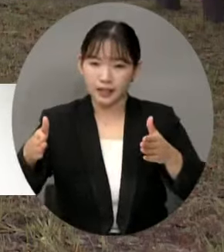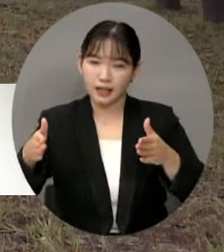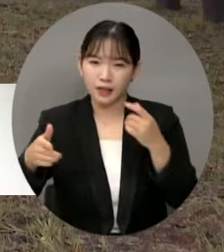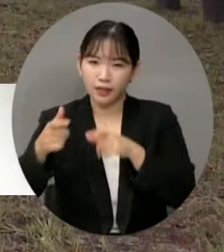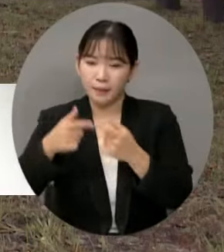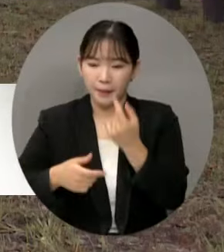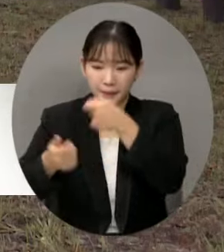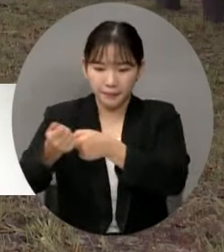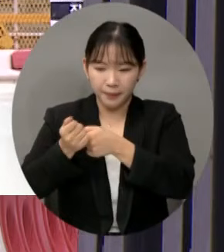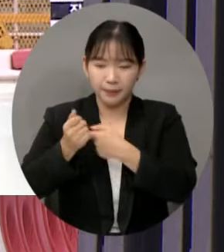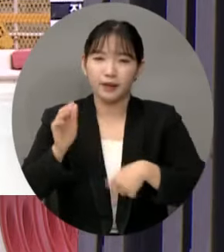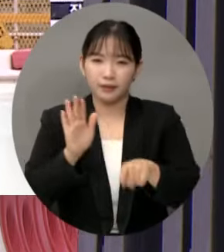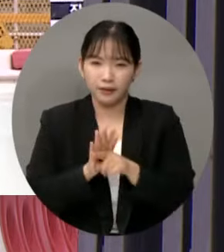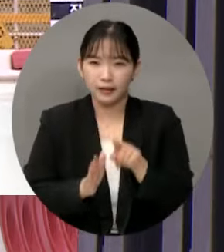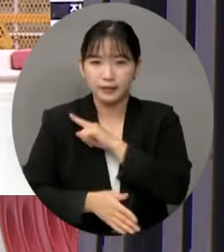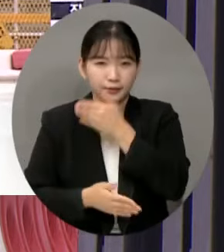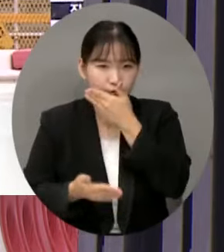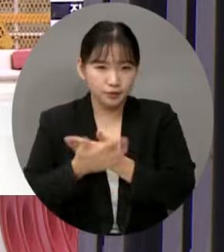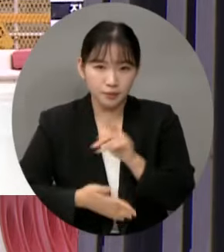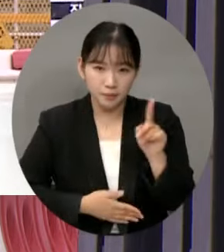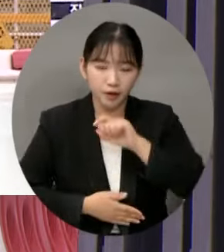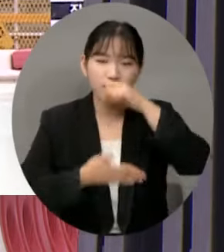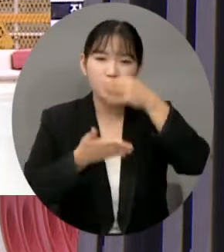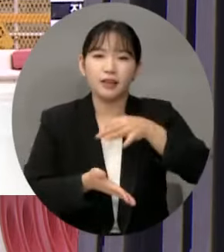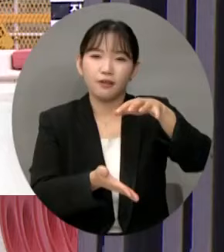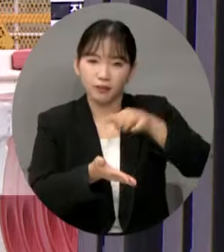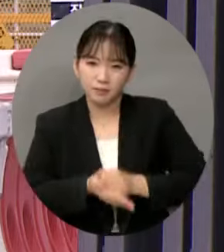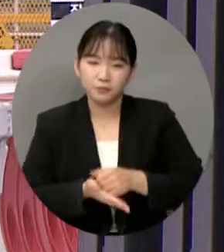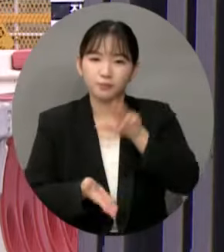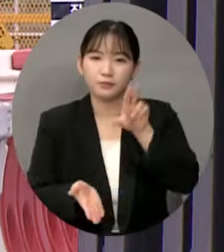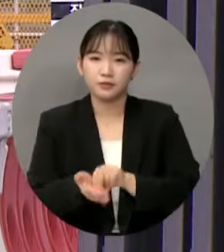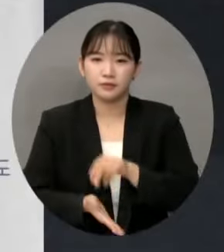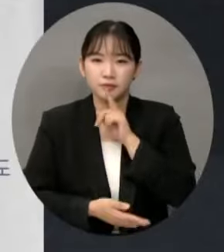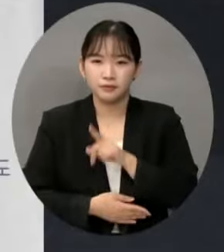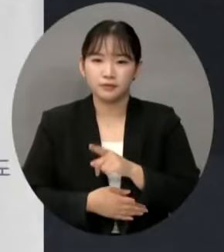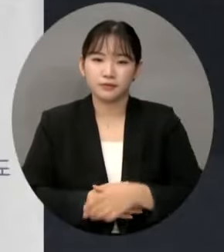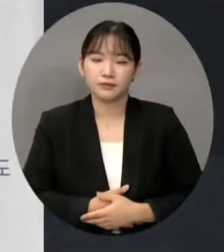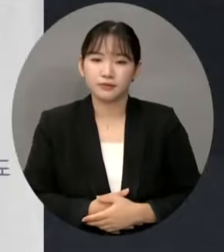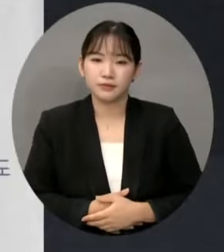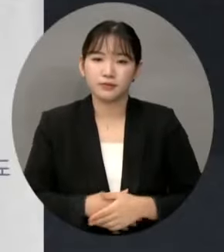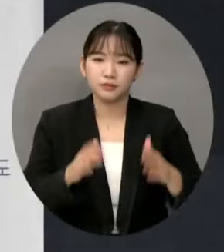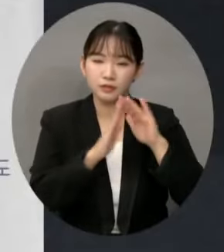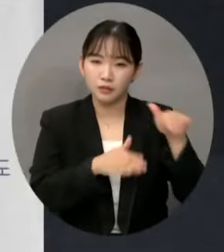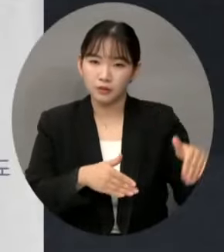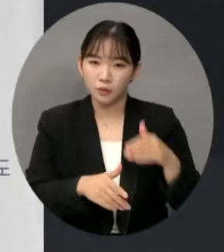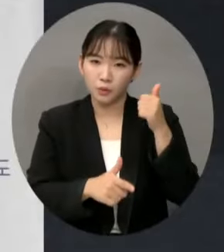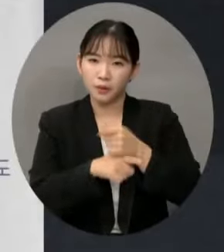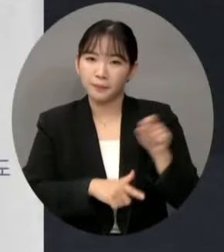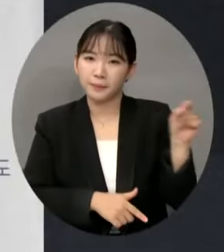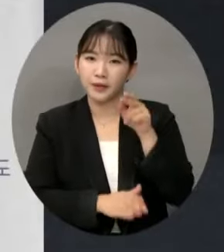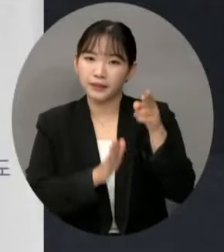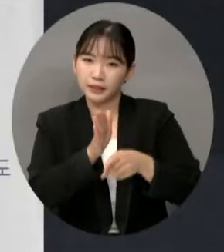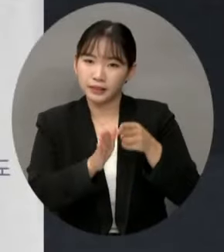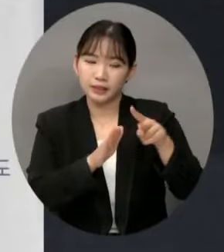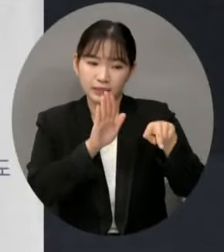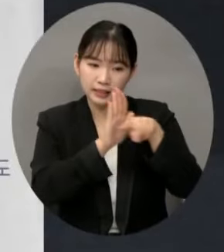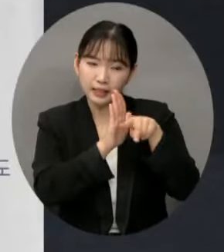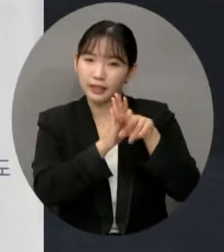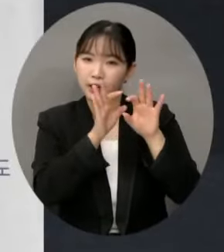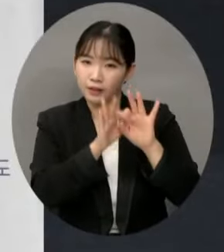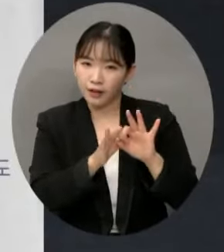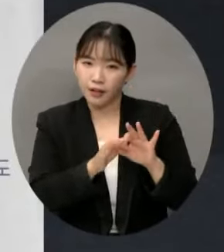위해 현재 상황에서 가장 중요한 것은 예산 확보라는 지적입니다 전라남도가 호남고속 철도 2단계와